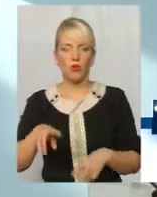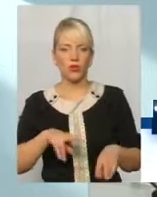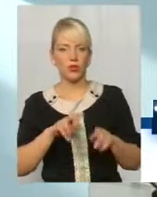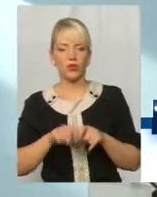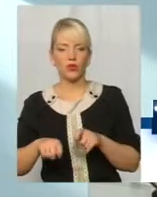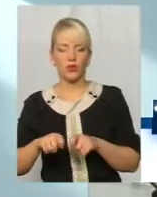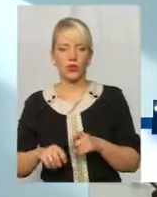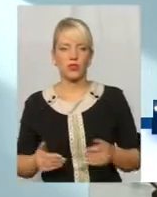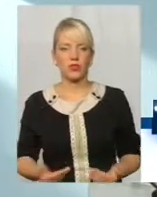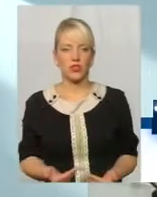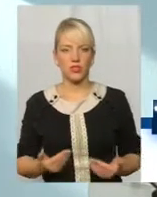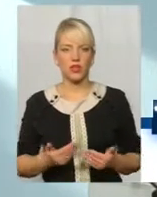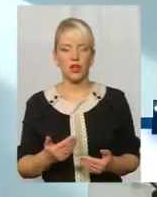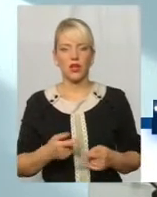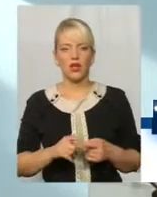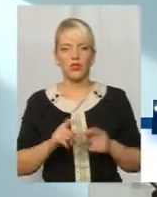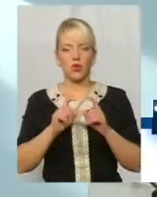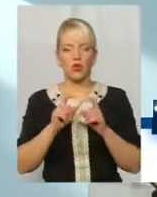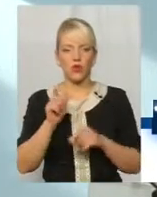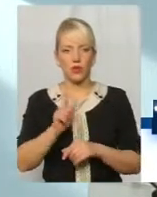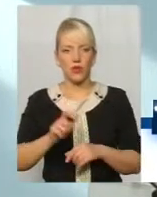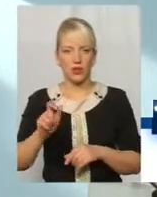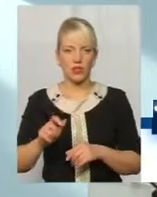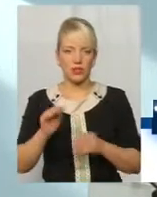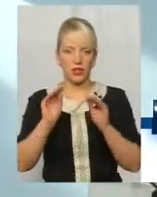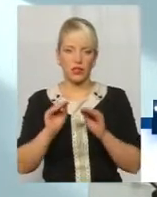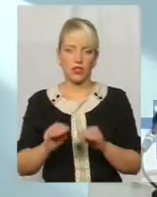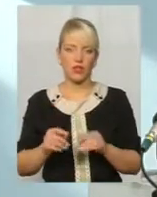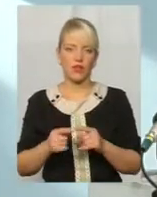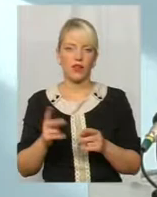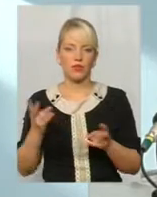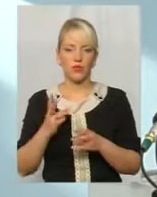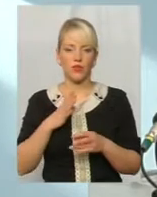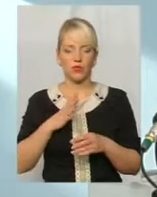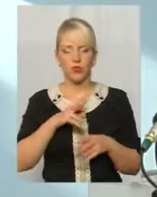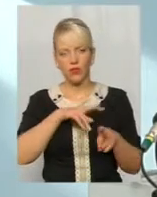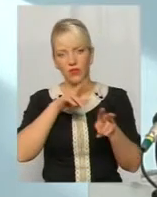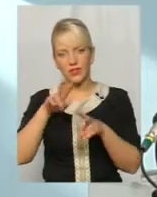способу життя суб'єкта декларування. Тобто він має здійснюватись шляхом відстеження